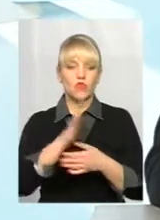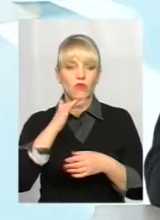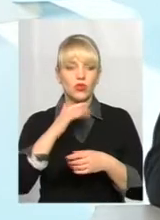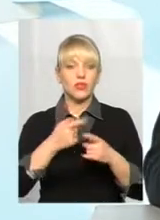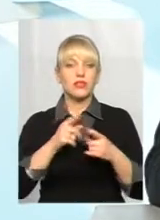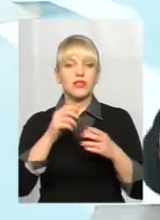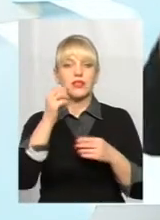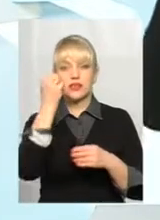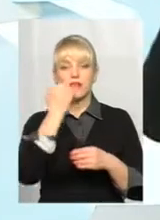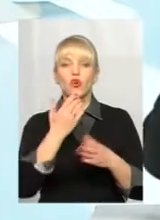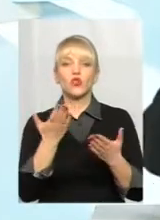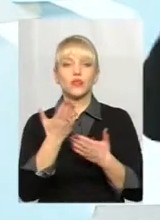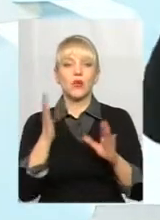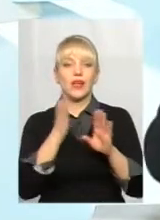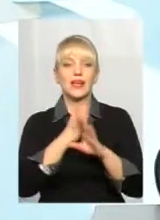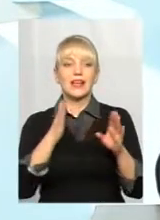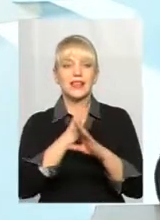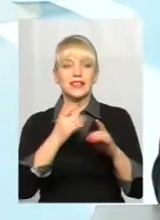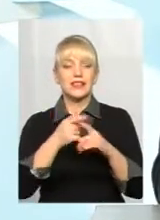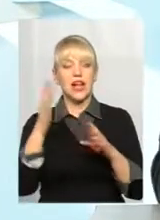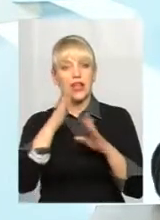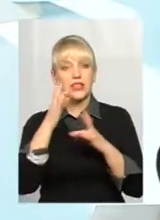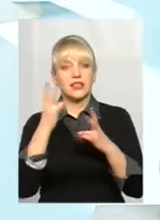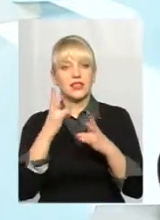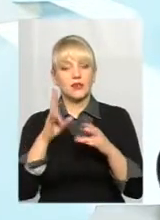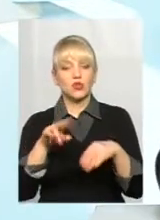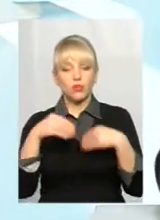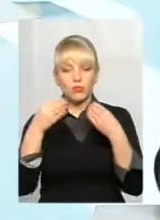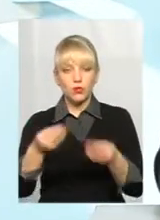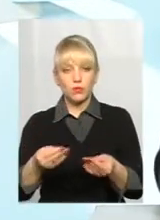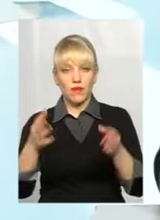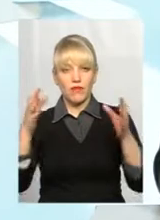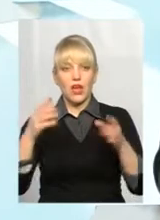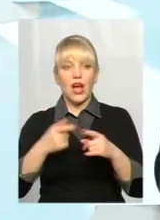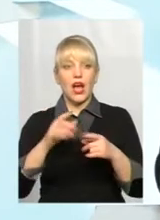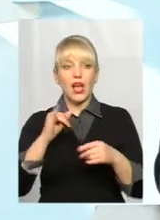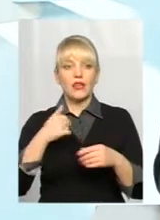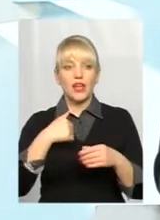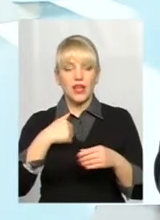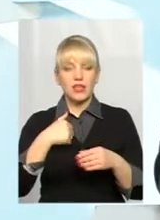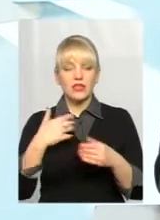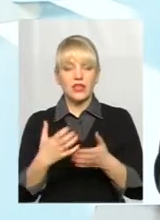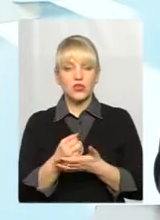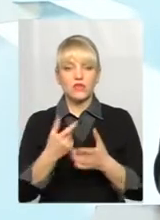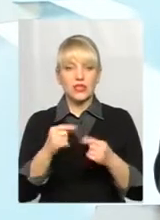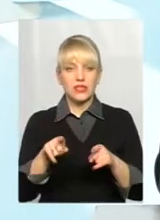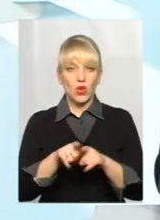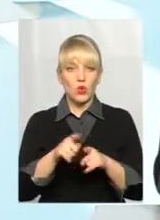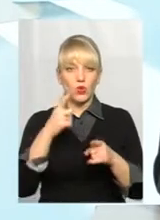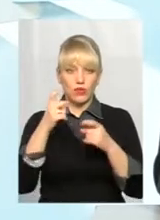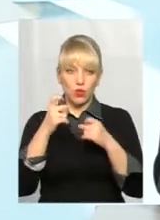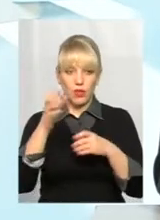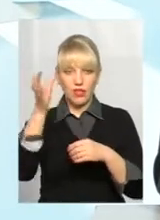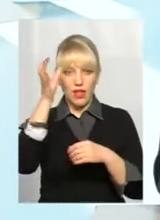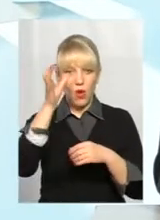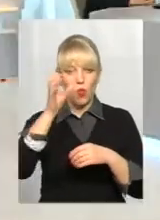кисня. Ну, її потрібно, щоб кисень з атмосфери поступав. А десь я колись знайшов таку інформацію, науковці